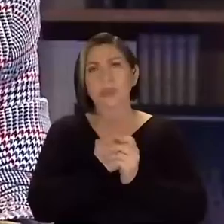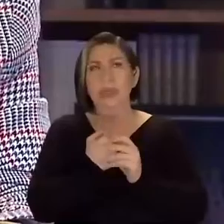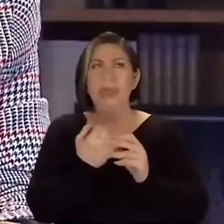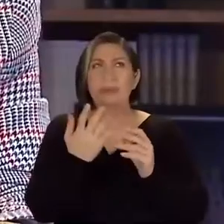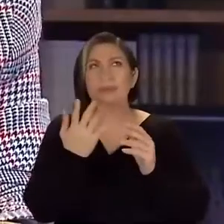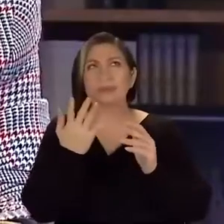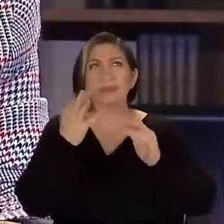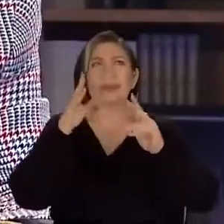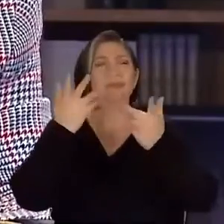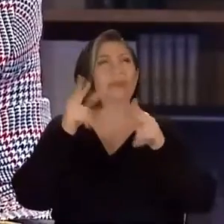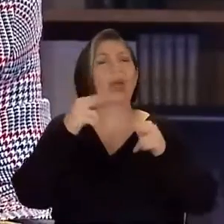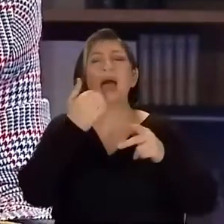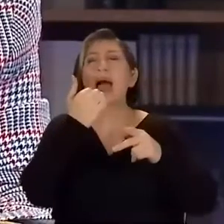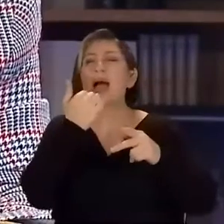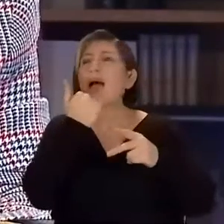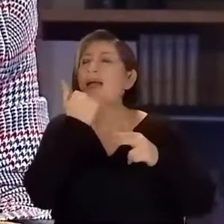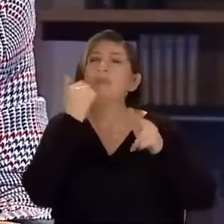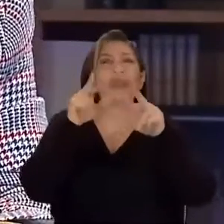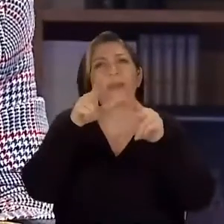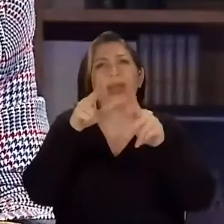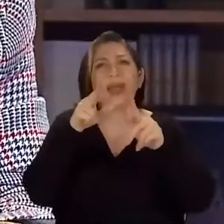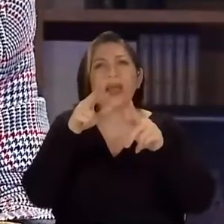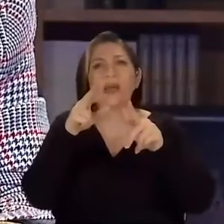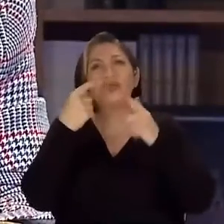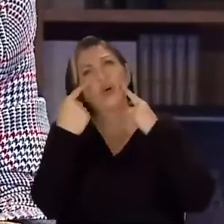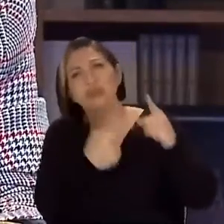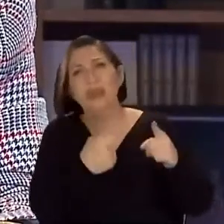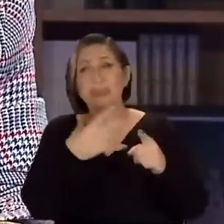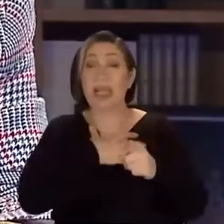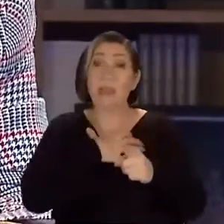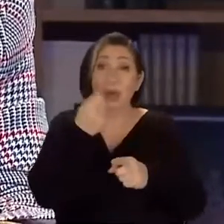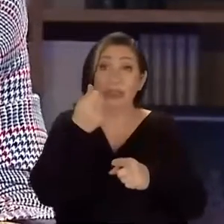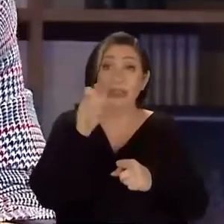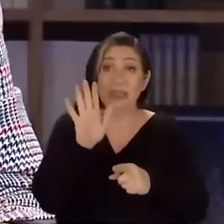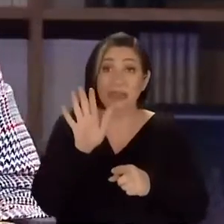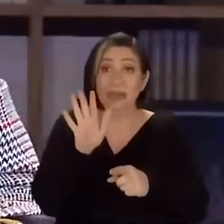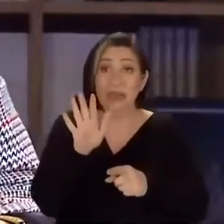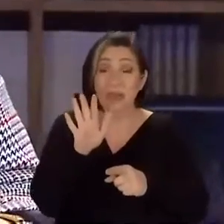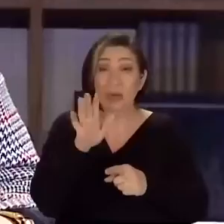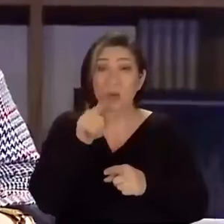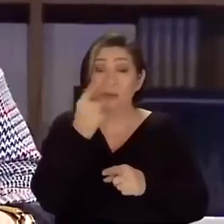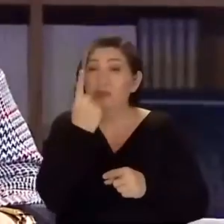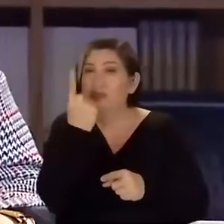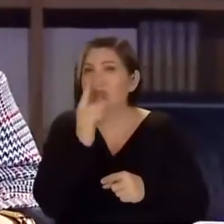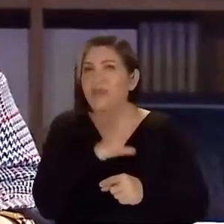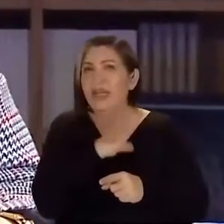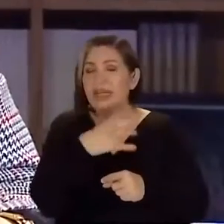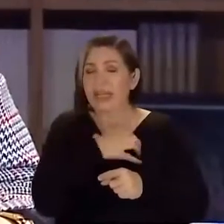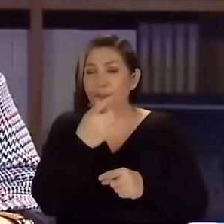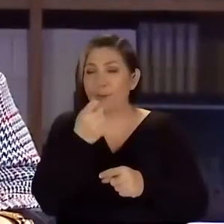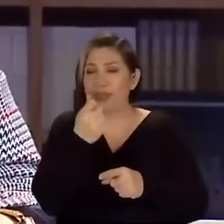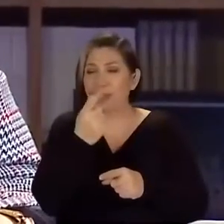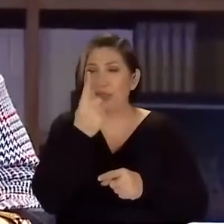pornografik bir şekilde teşhir etmesi kendi parasını yani bir orada bir şey var kendi parasını